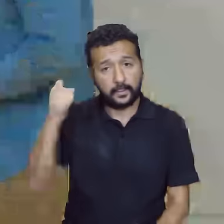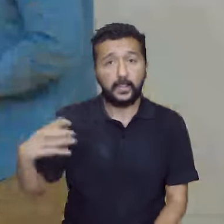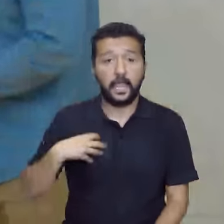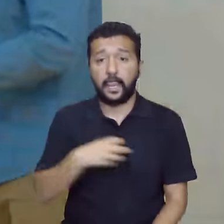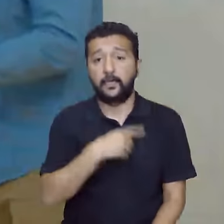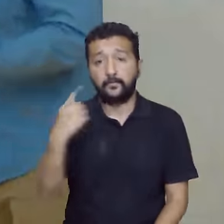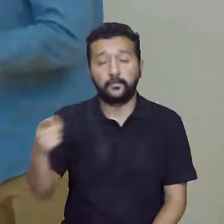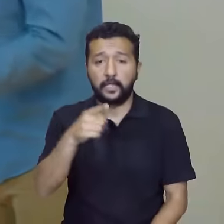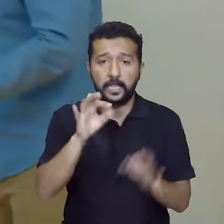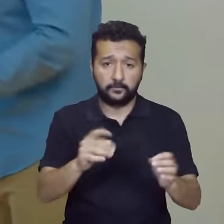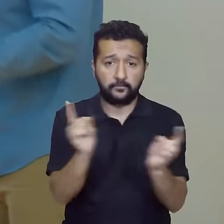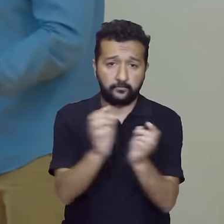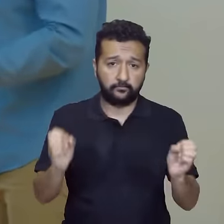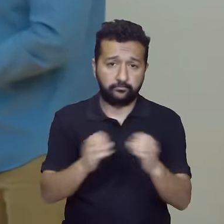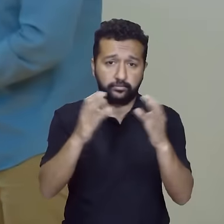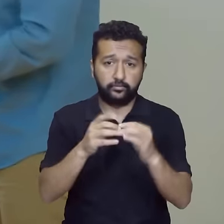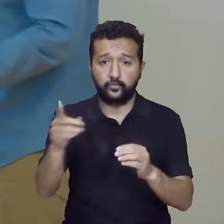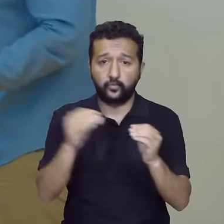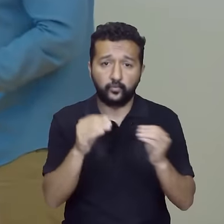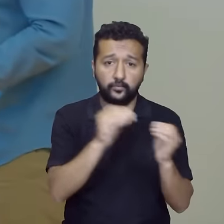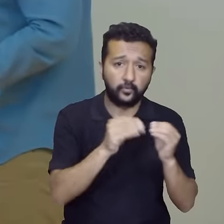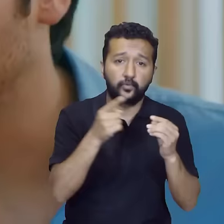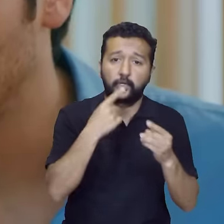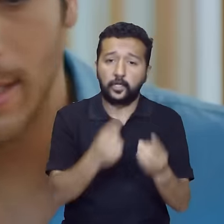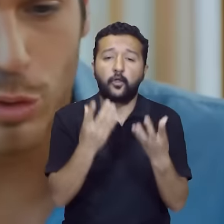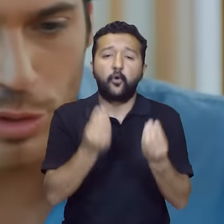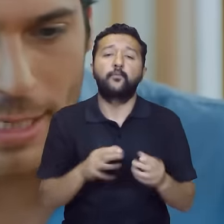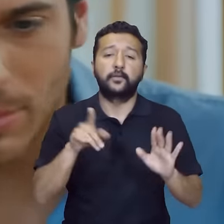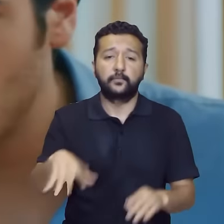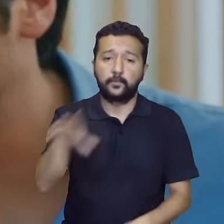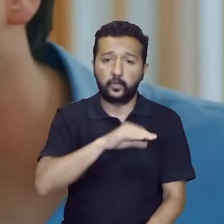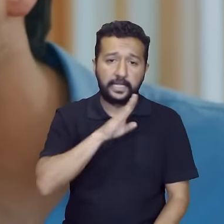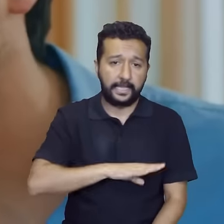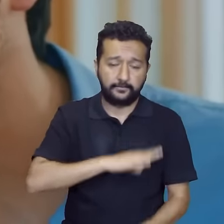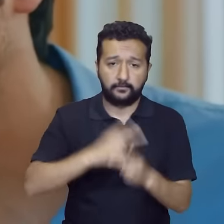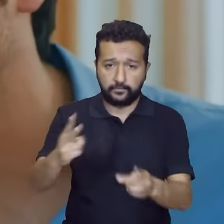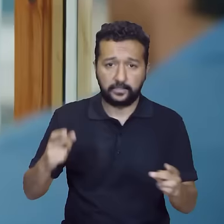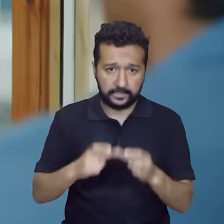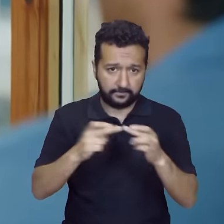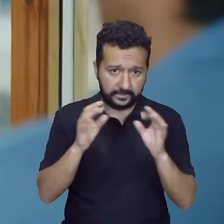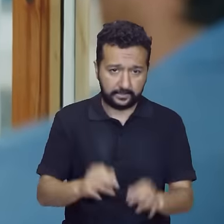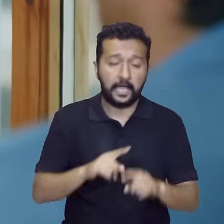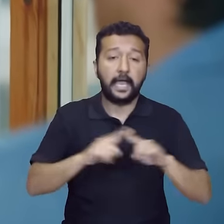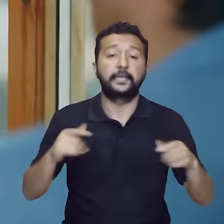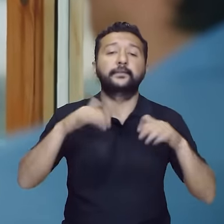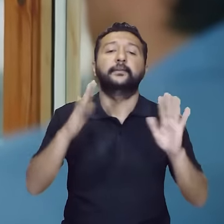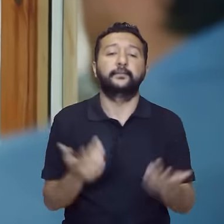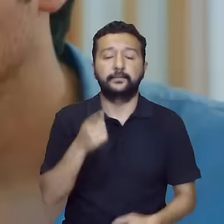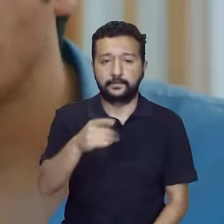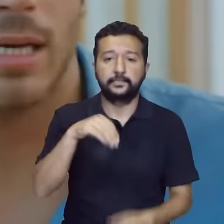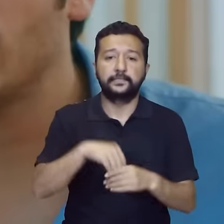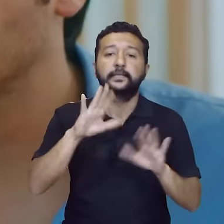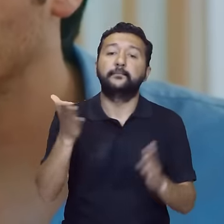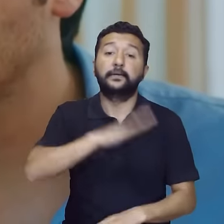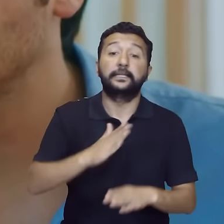anneme? Ya sürekli atışıp duruyorlar. O suçlu bu suçlu dersek olur mu yani? Ya bütün derdimiz zaten onların kavga etmeleri değil mi? Hayır efendim.